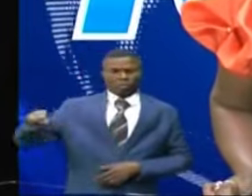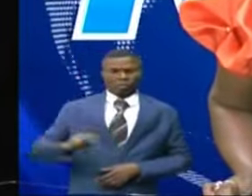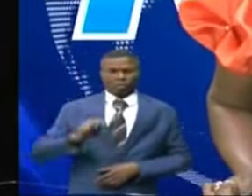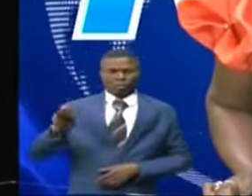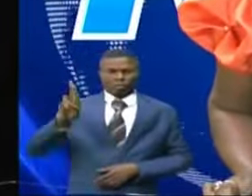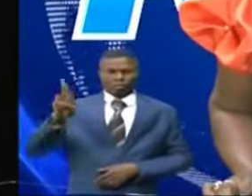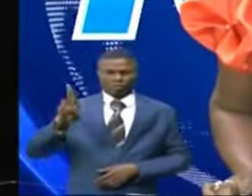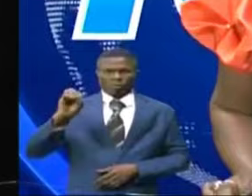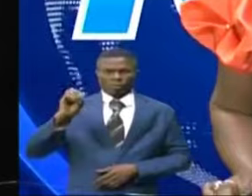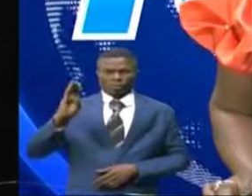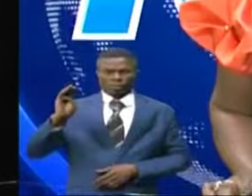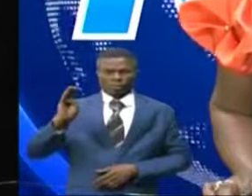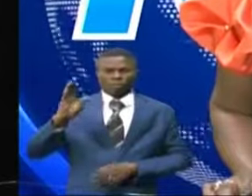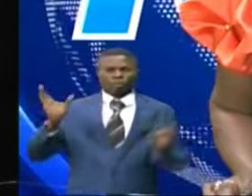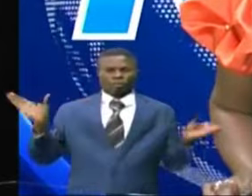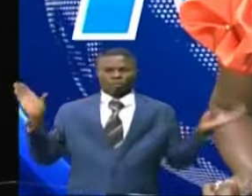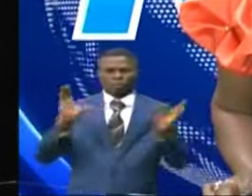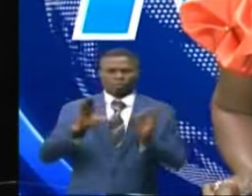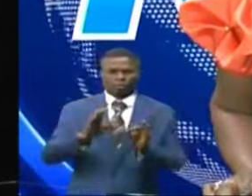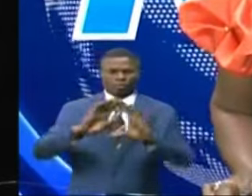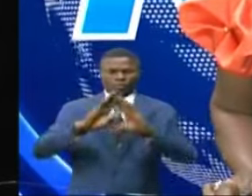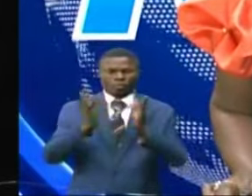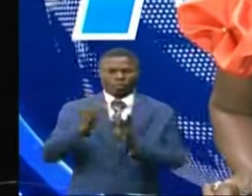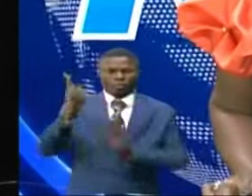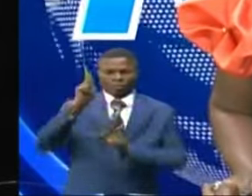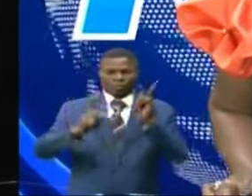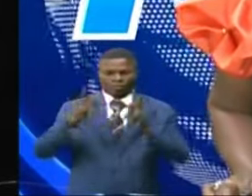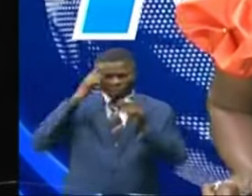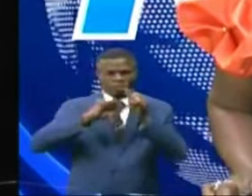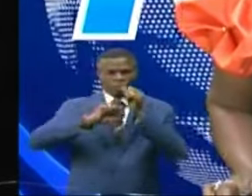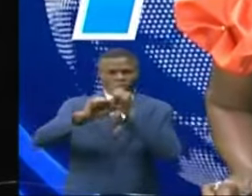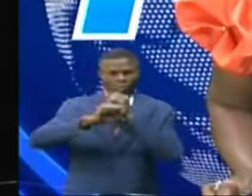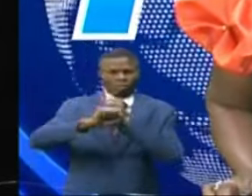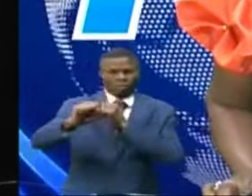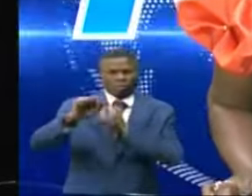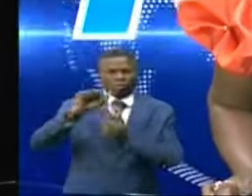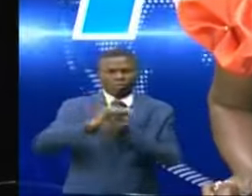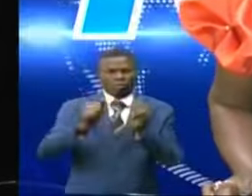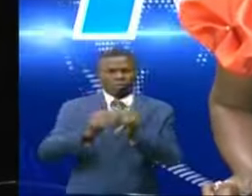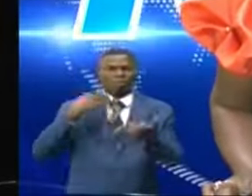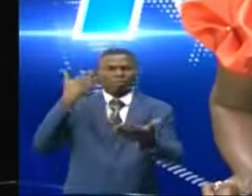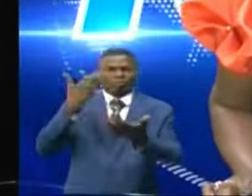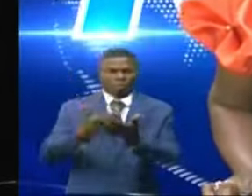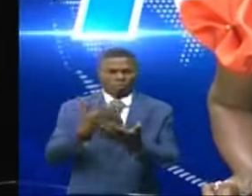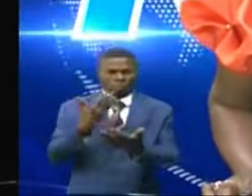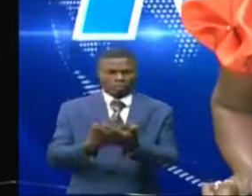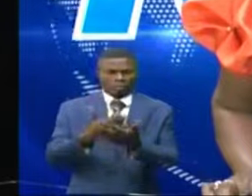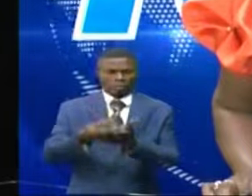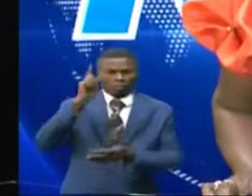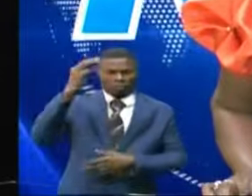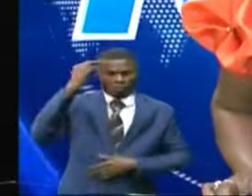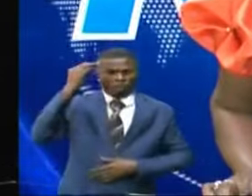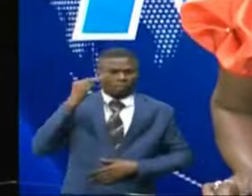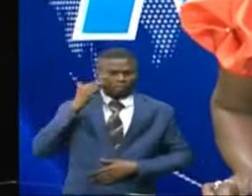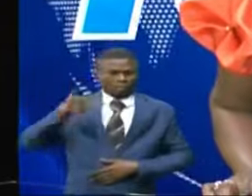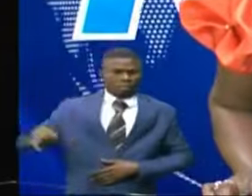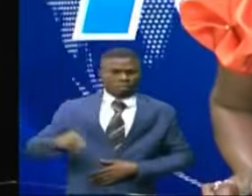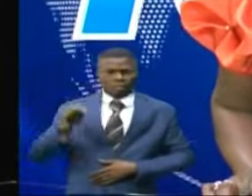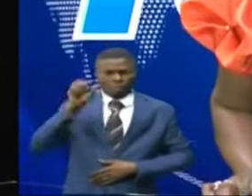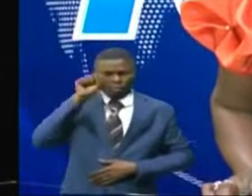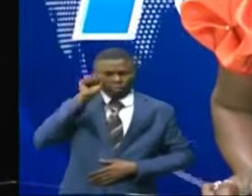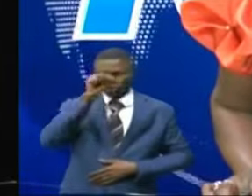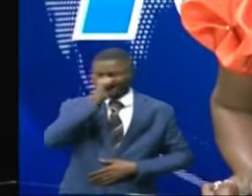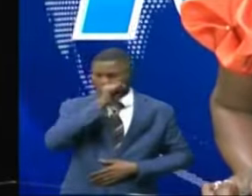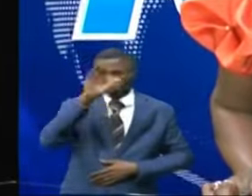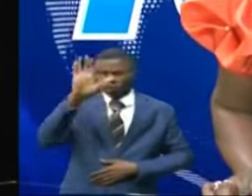Bombiti a réuni toutes les couches de la population pour les sensibiliser sur l'arrivée imminente du Premier ministre Jean-Michel